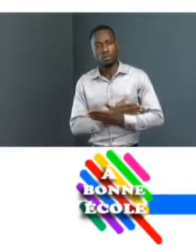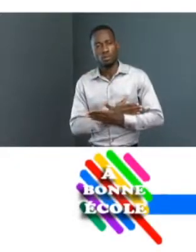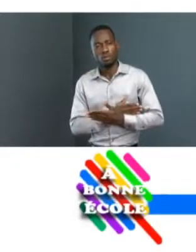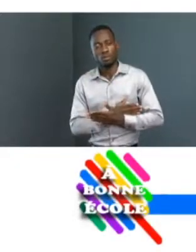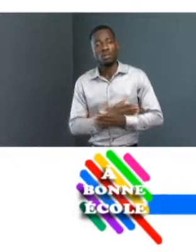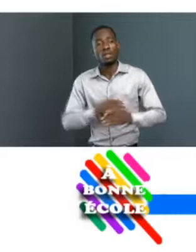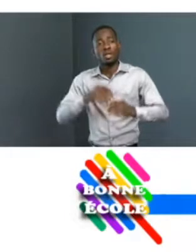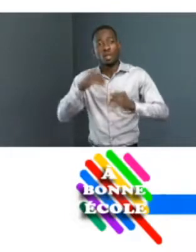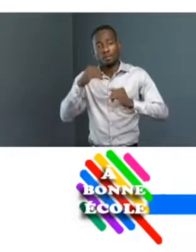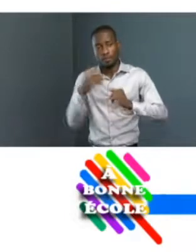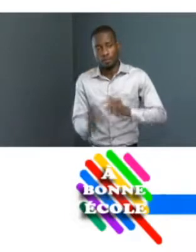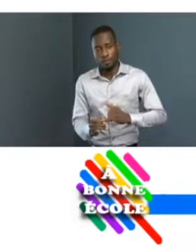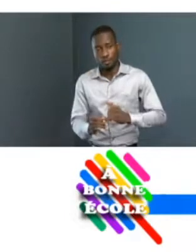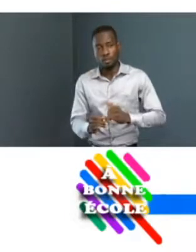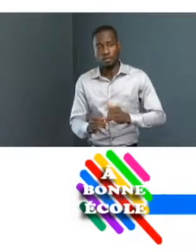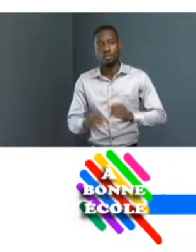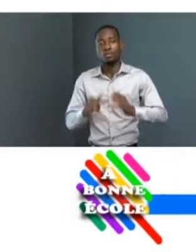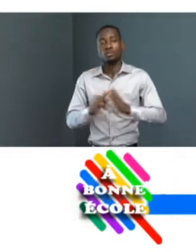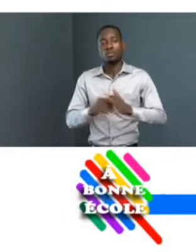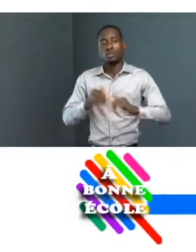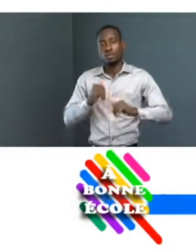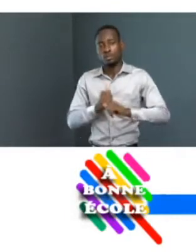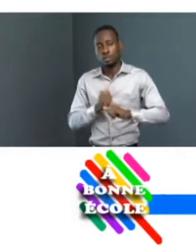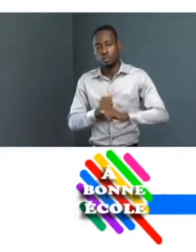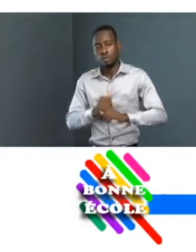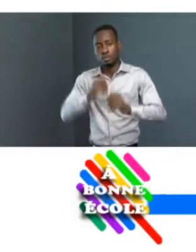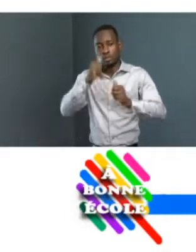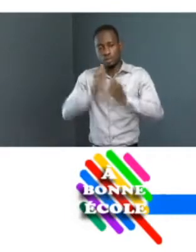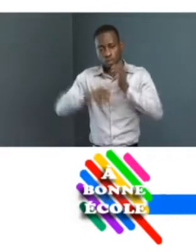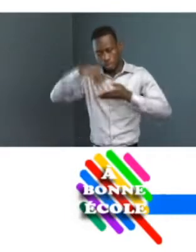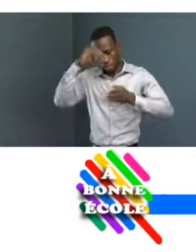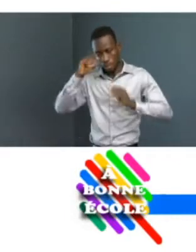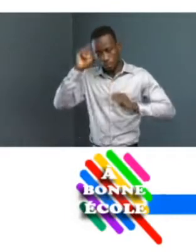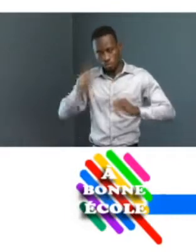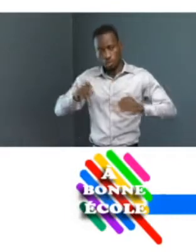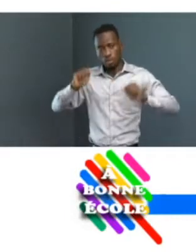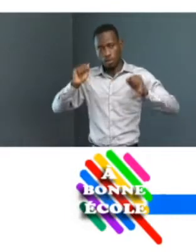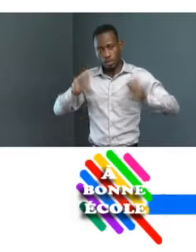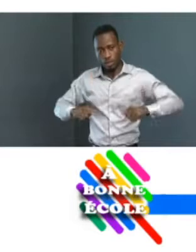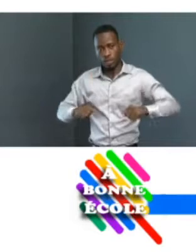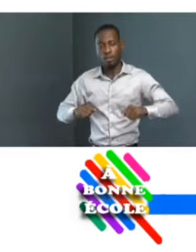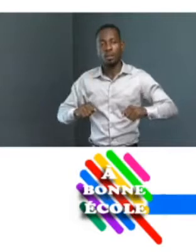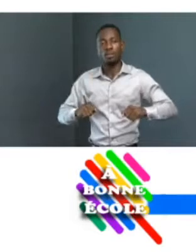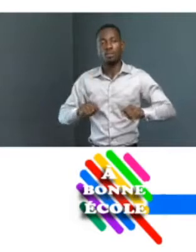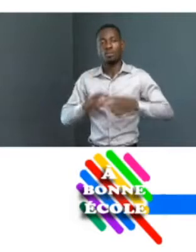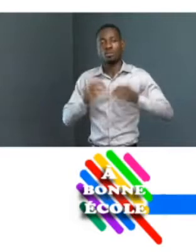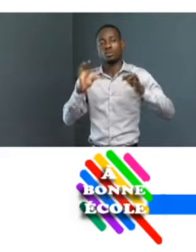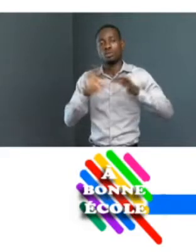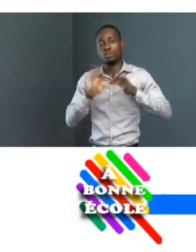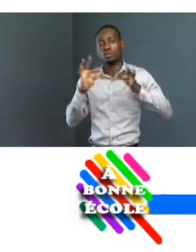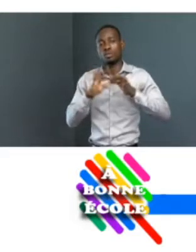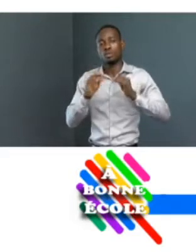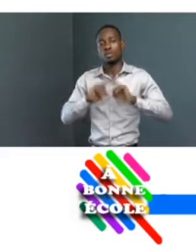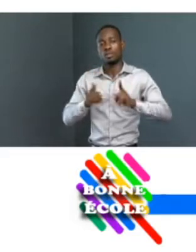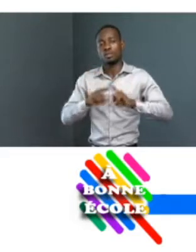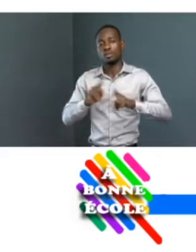À la fin de cette séance, chaque élève doit être capable de citer les différentes